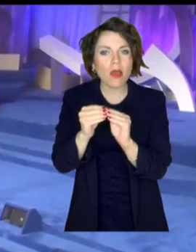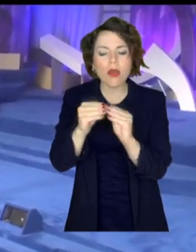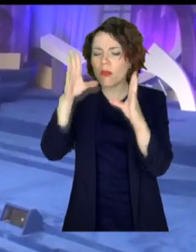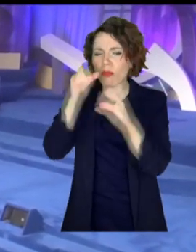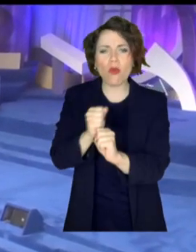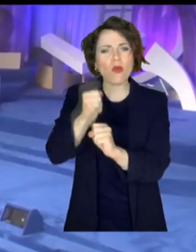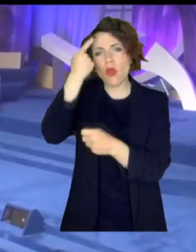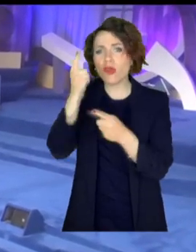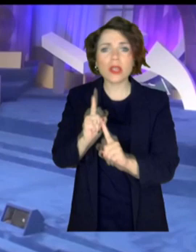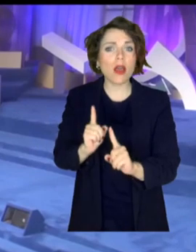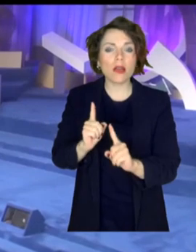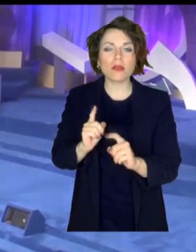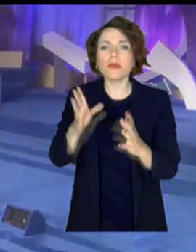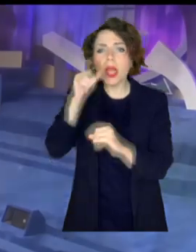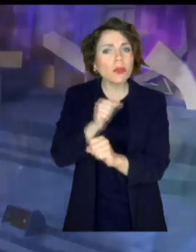capito.